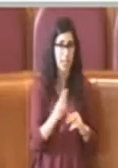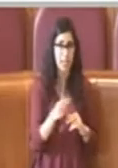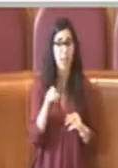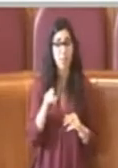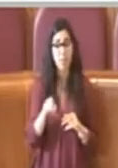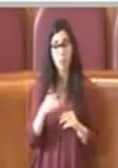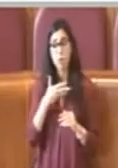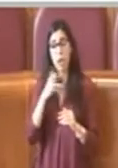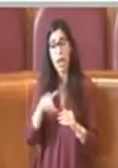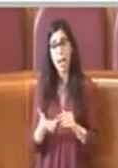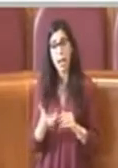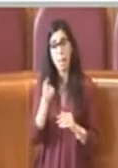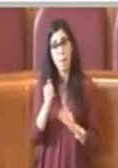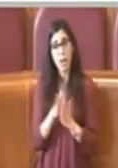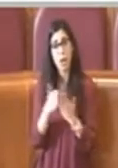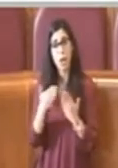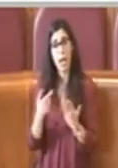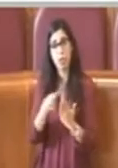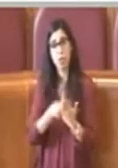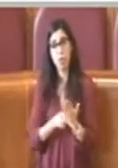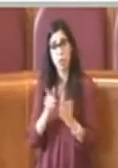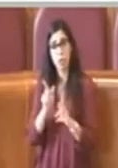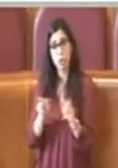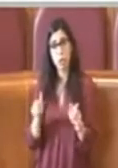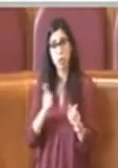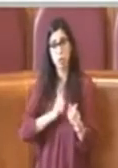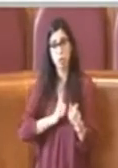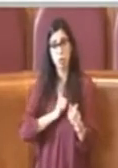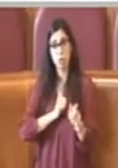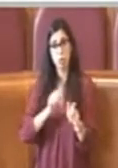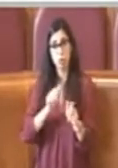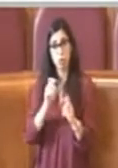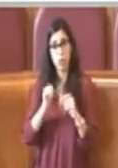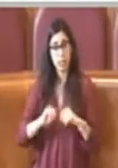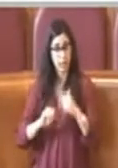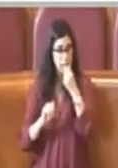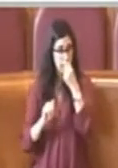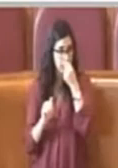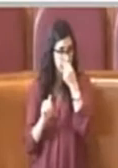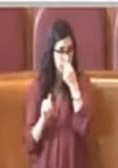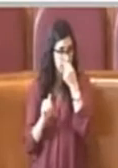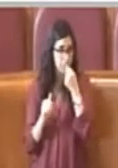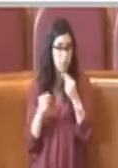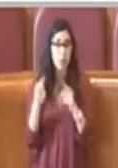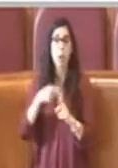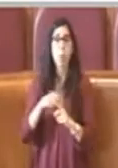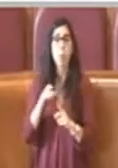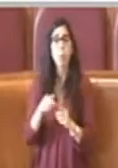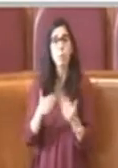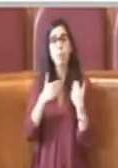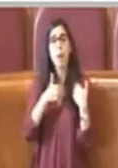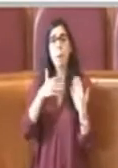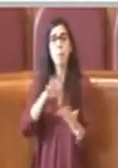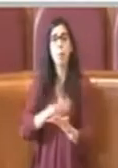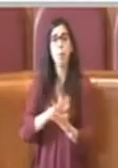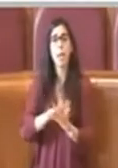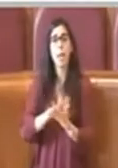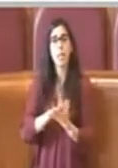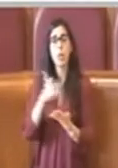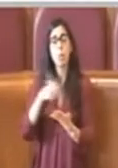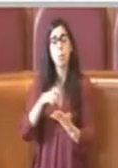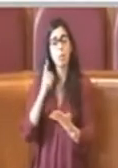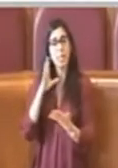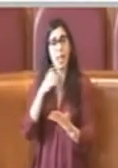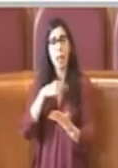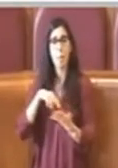dei singoli cittadini e poi si occupa principalmente anche delle pubblicazioni, perché sappiamo quanto è importante far sapere ai